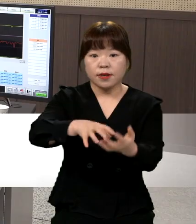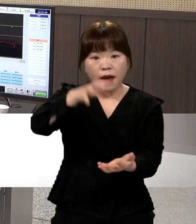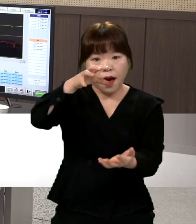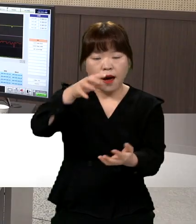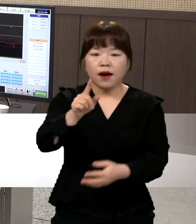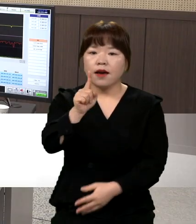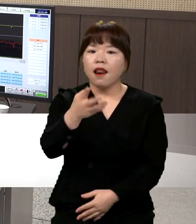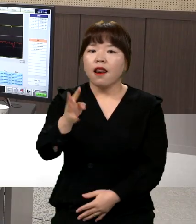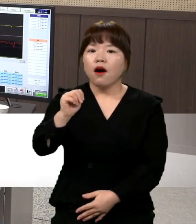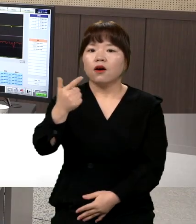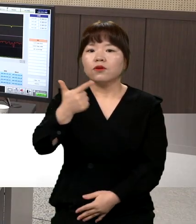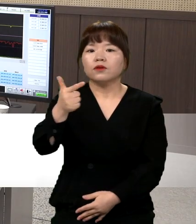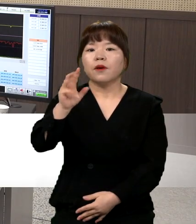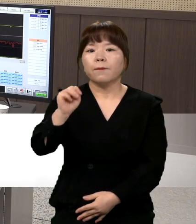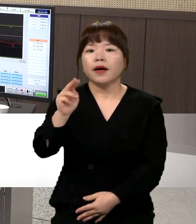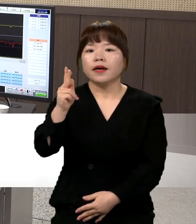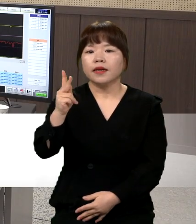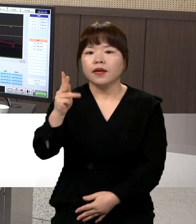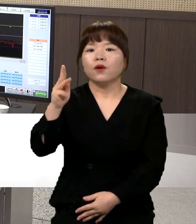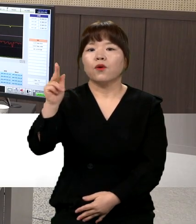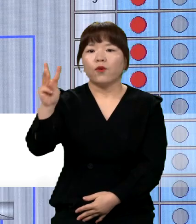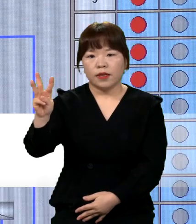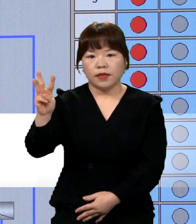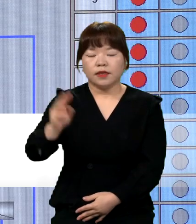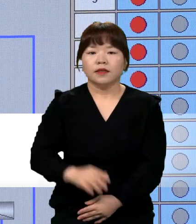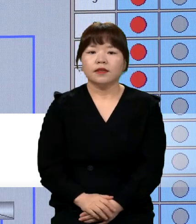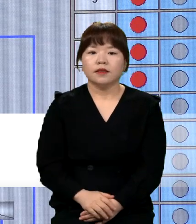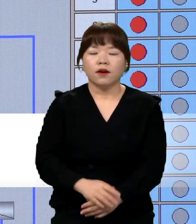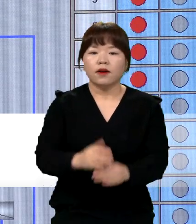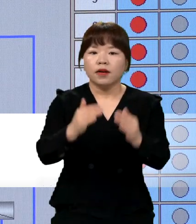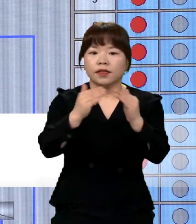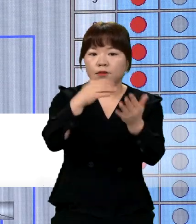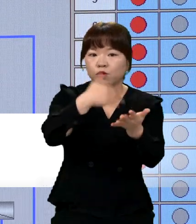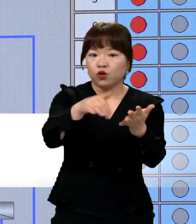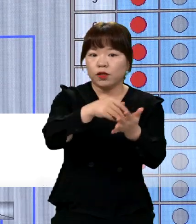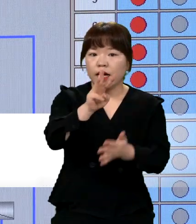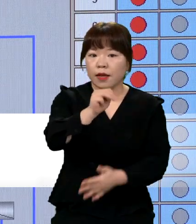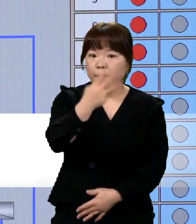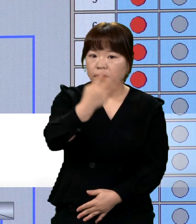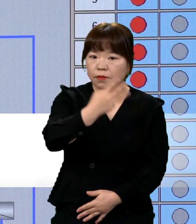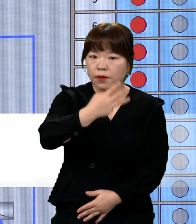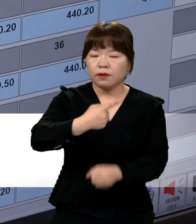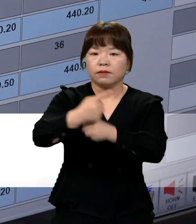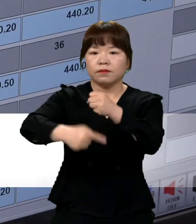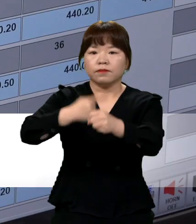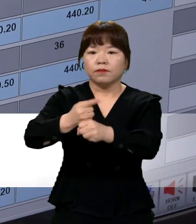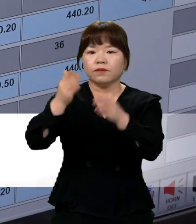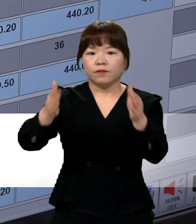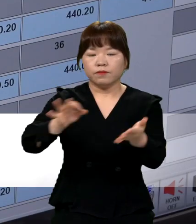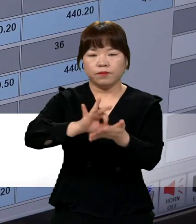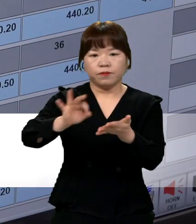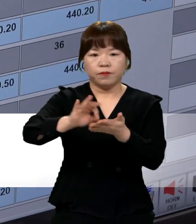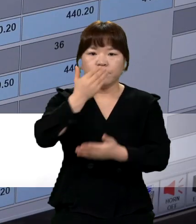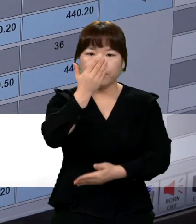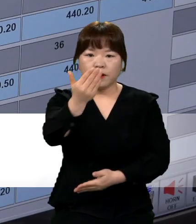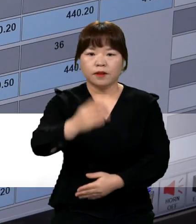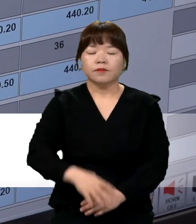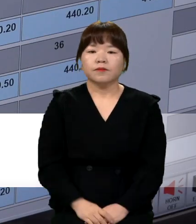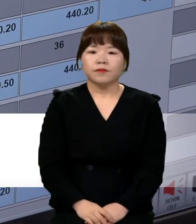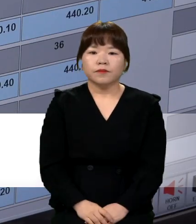생산량은 약 1억 6천만 킬로와트시이며 이는 약 3만 3천 세대가 1년 동안 사용할 수 있는